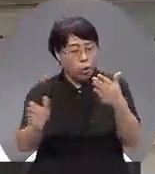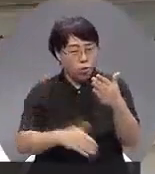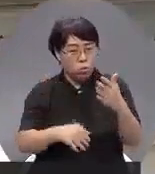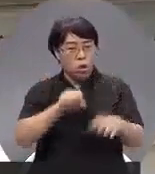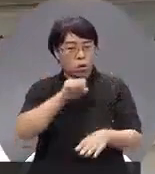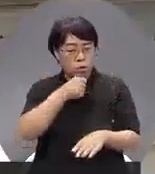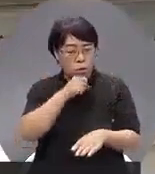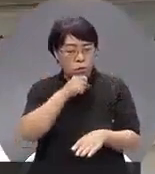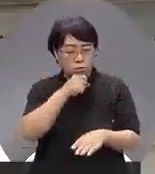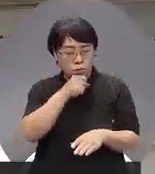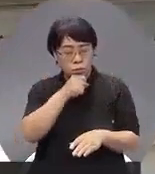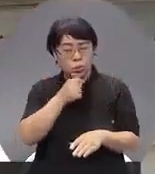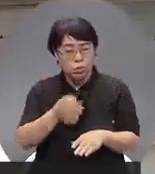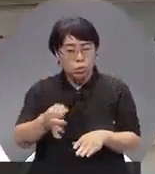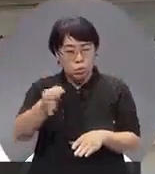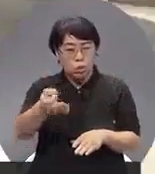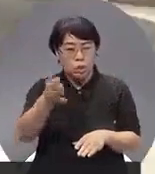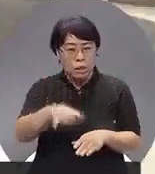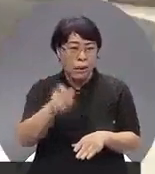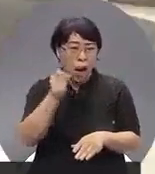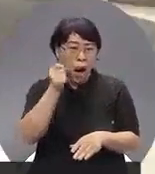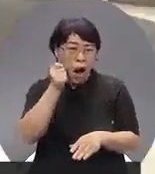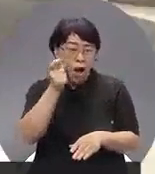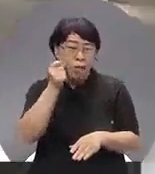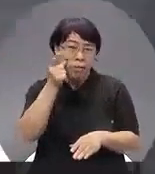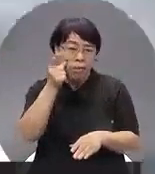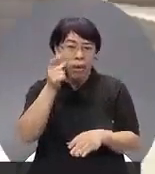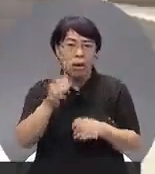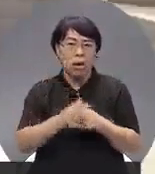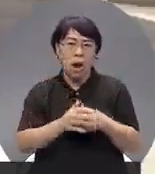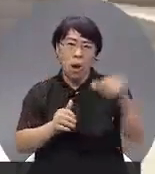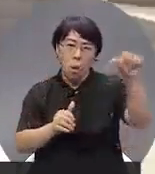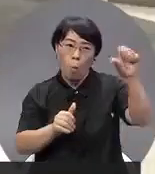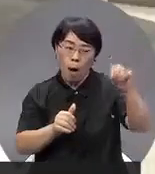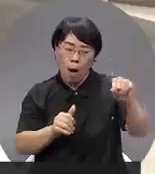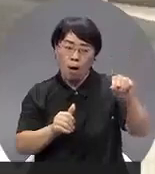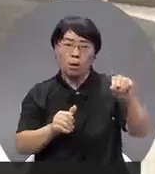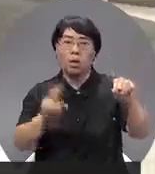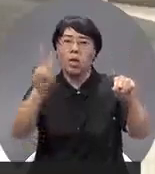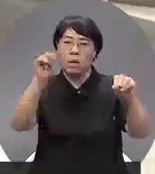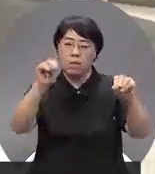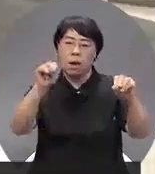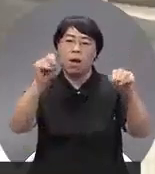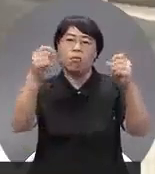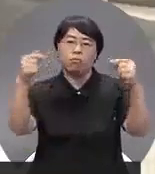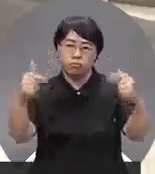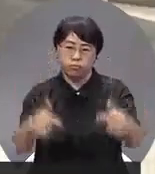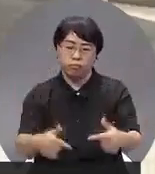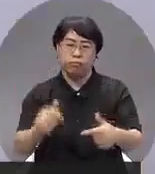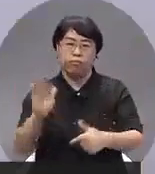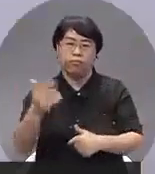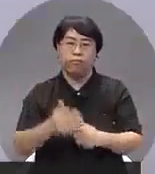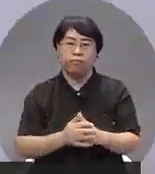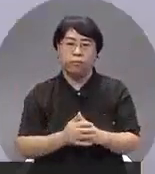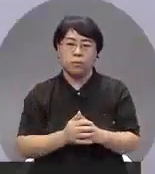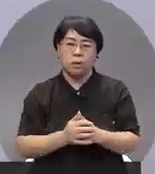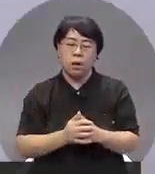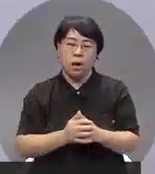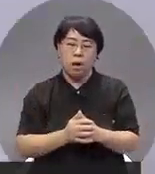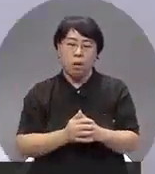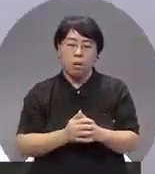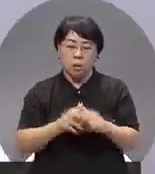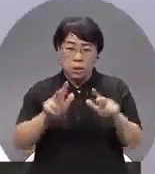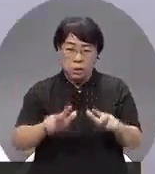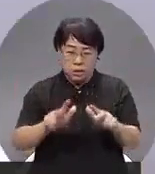지급을 재개하지만 한 달에 받을 수 있는 인센티브 혜택을 5만 원에서 2만 원으로 줄일 수밖에 없습니다. 그